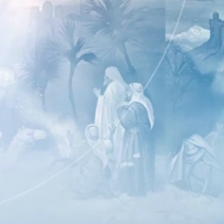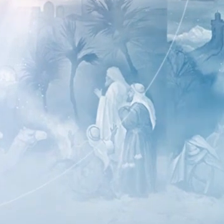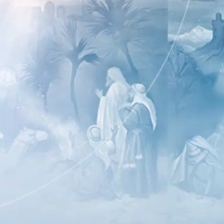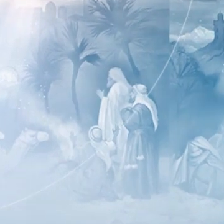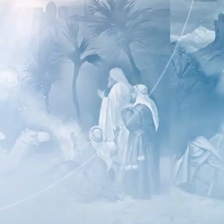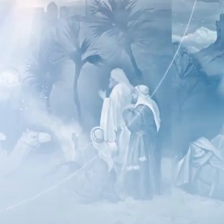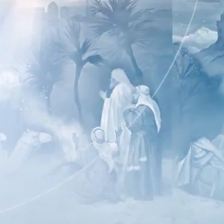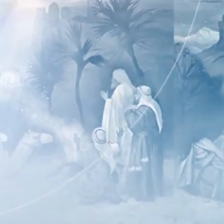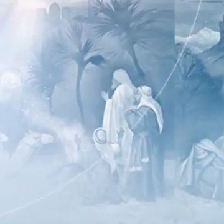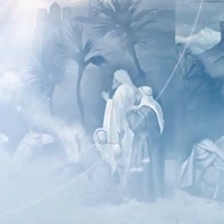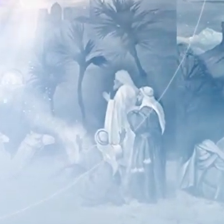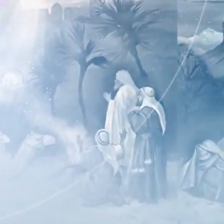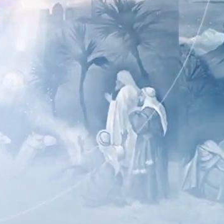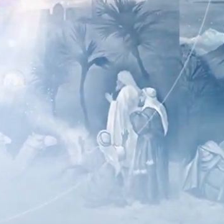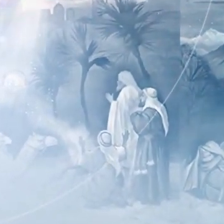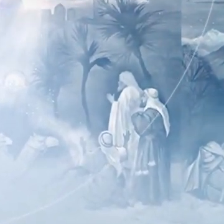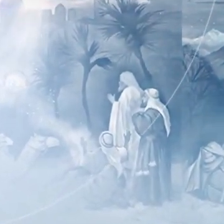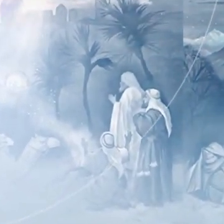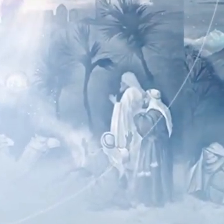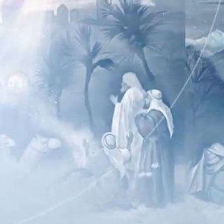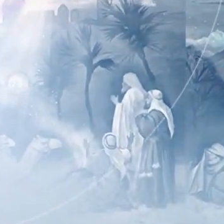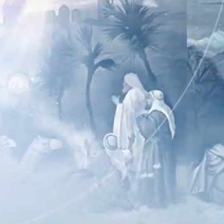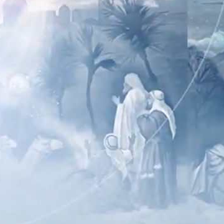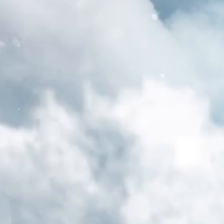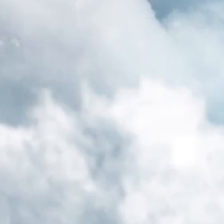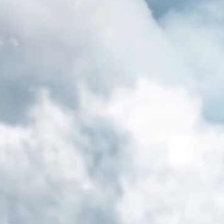semwana awonyarata